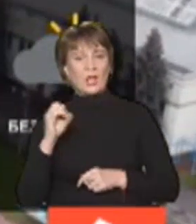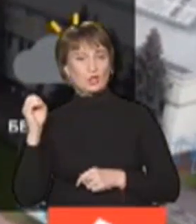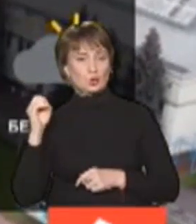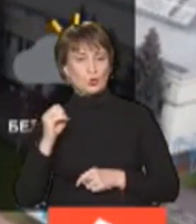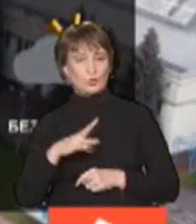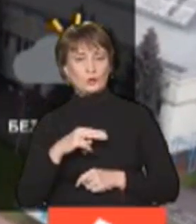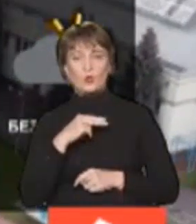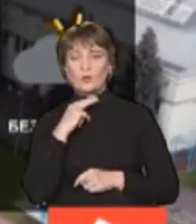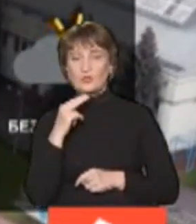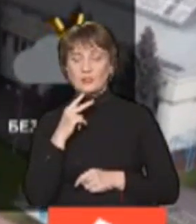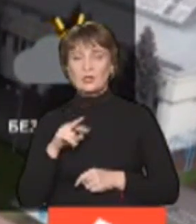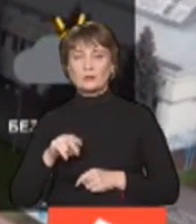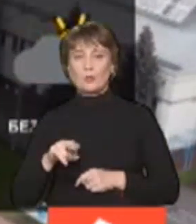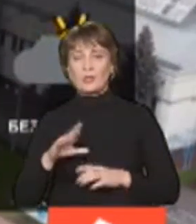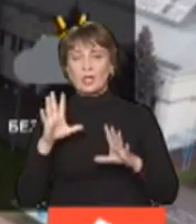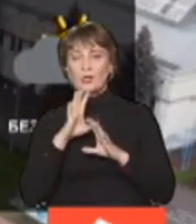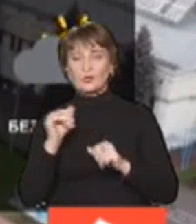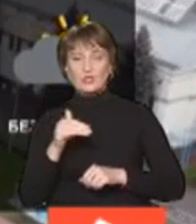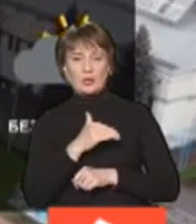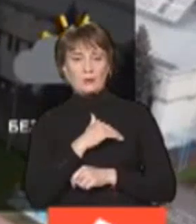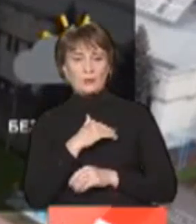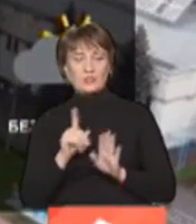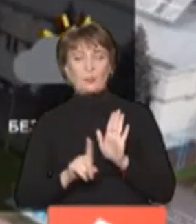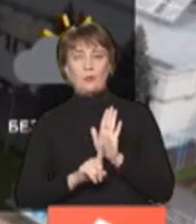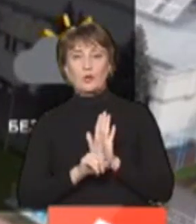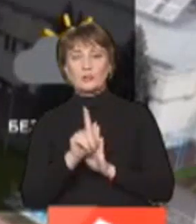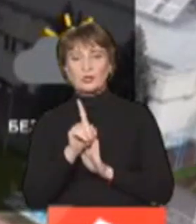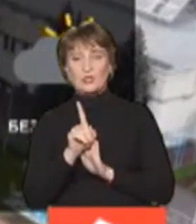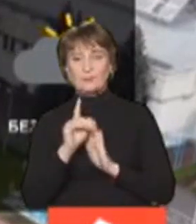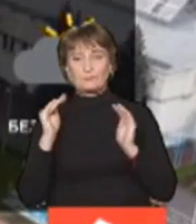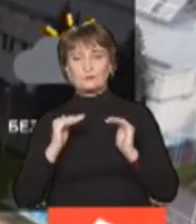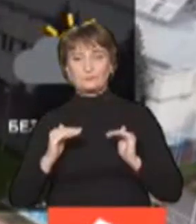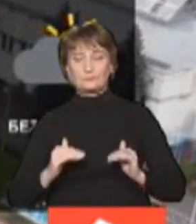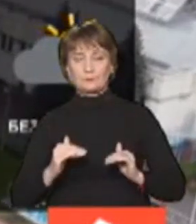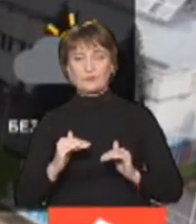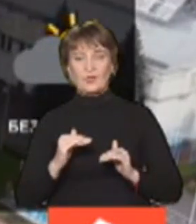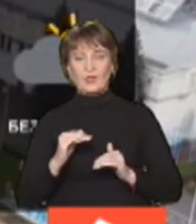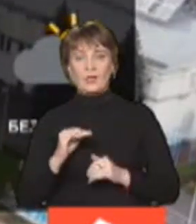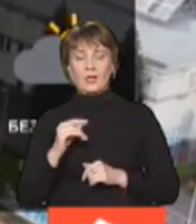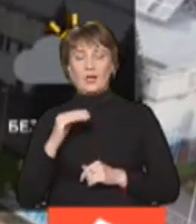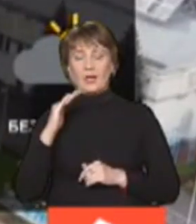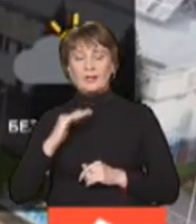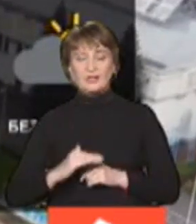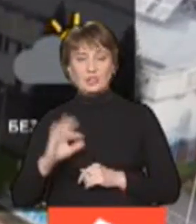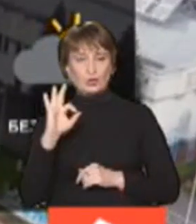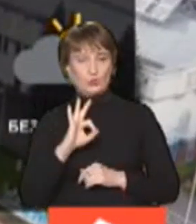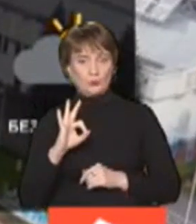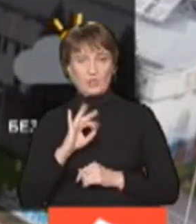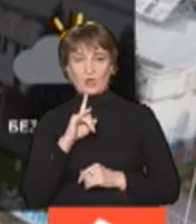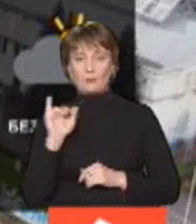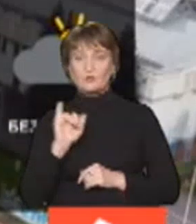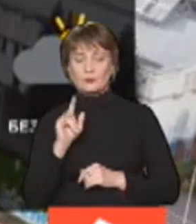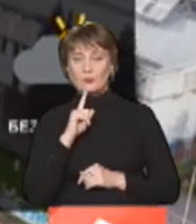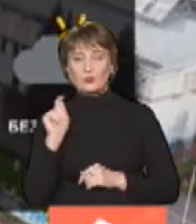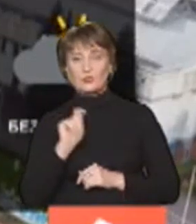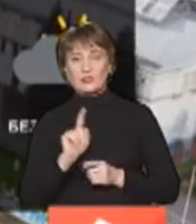зверніть увагу, що вже з п'ятниці нічна температура вже почне трошечки опускатися нижче нуля. А ось субота та неділя